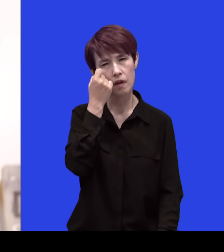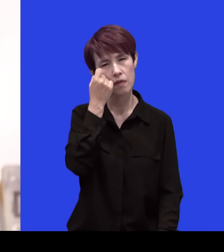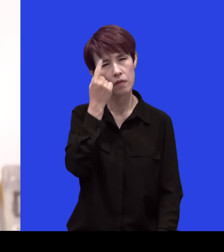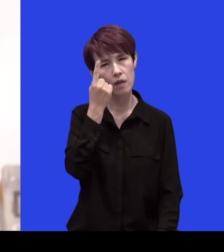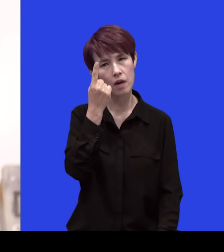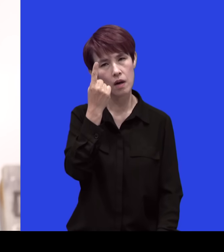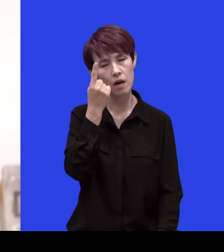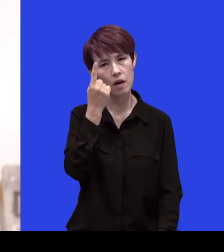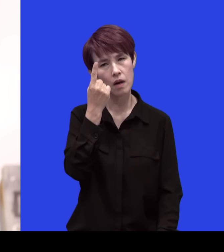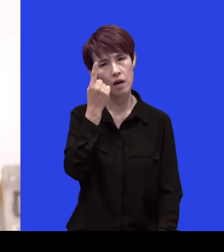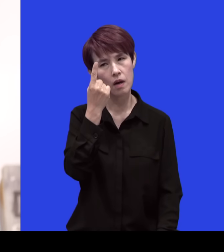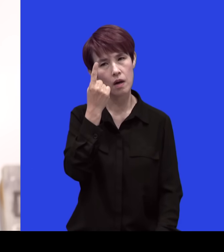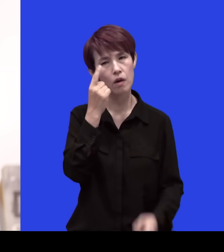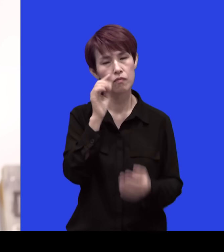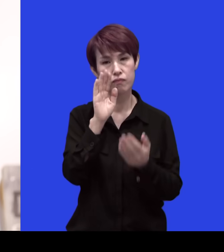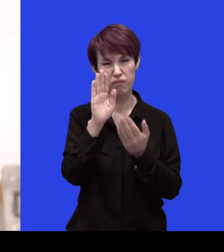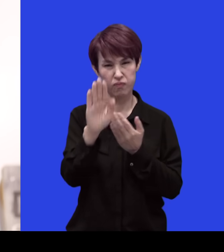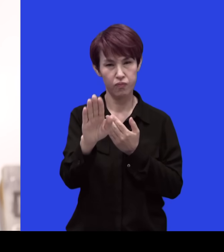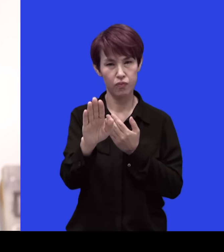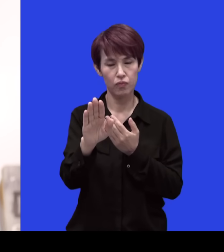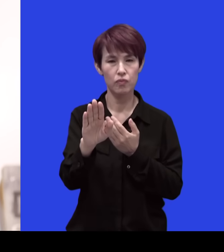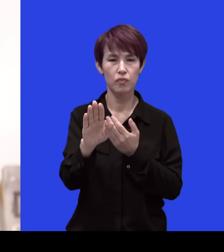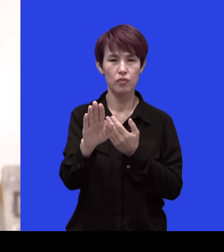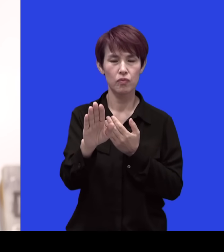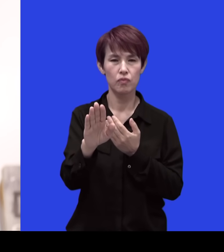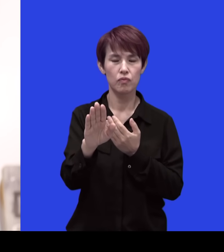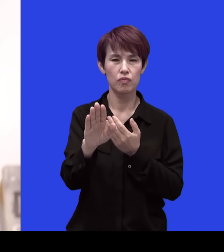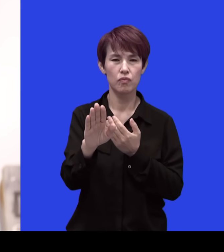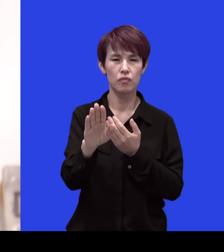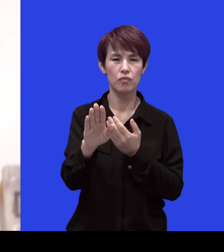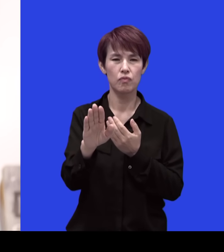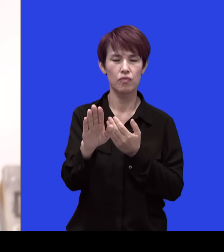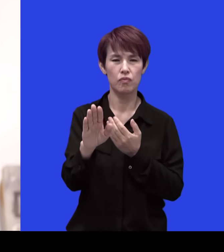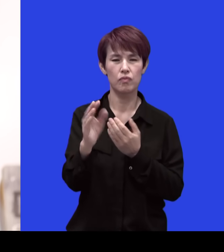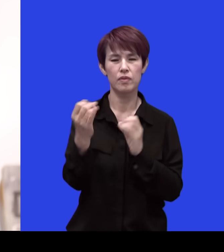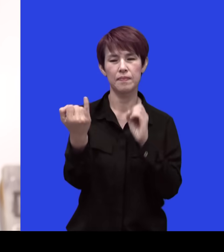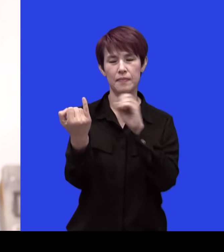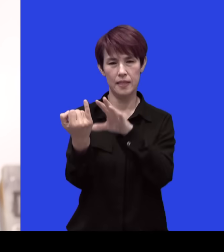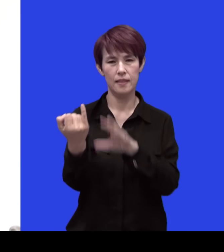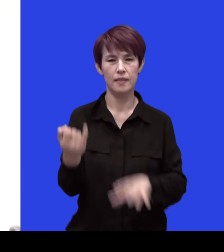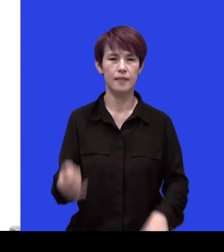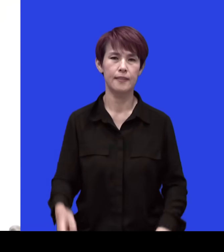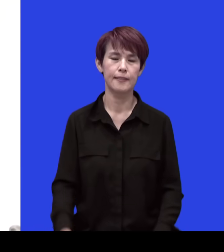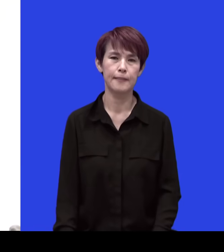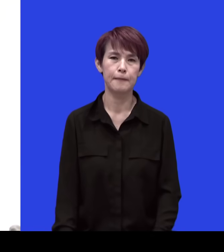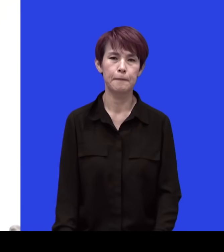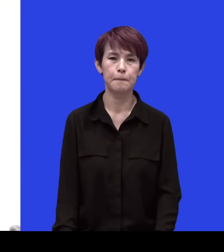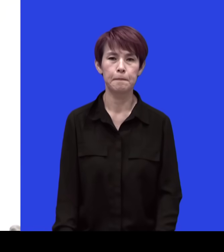반, 한 달 뭐 이렇게 숨겨왔는데 네. 뭐 더 이상 숨길 수 없어가지고